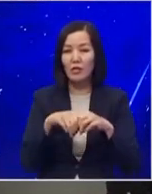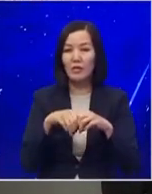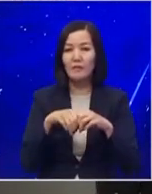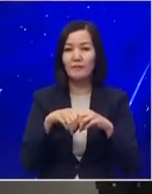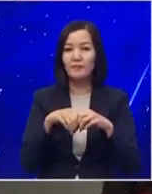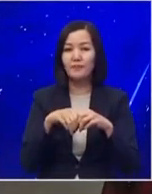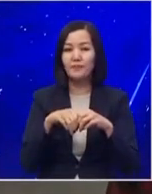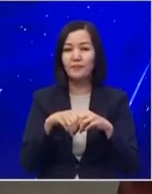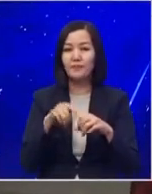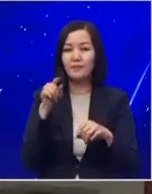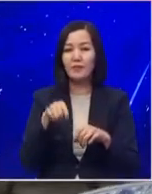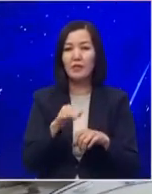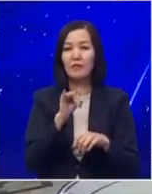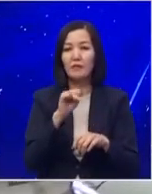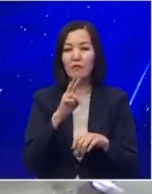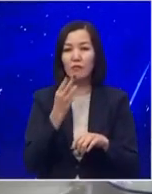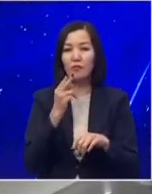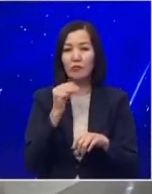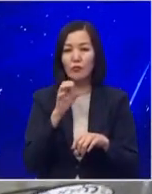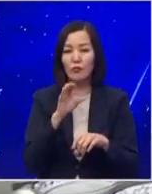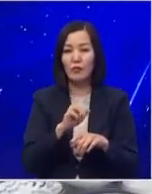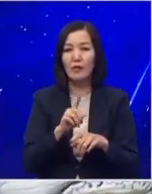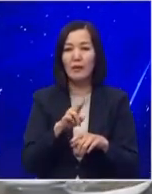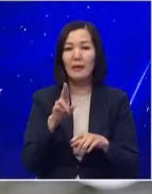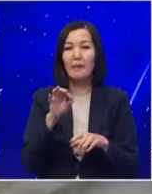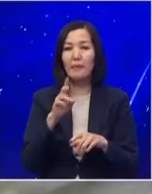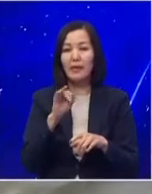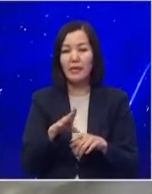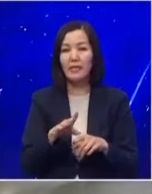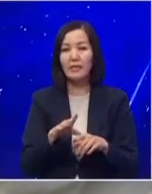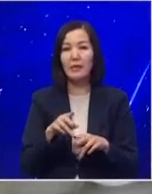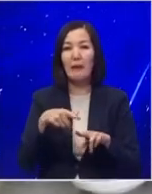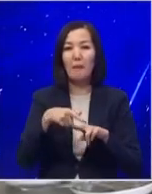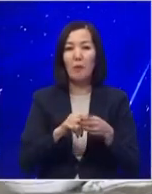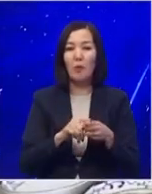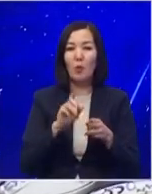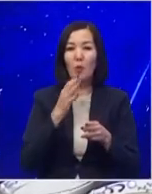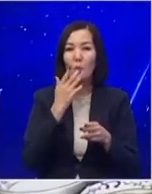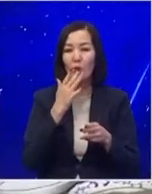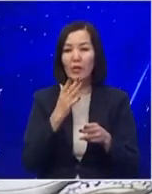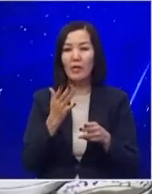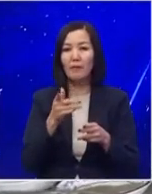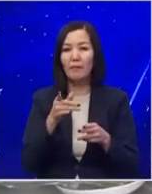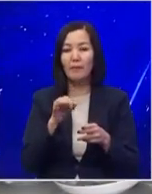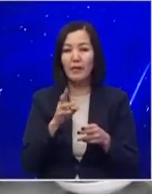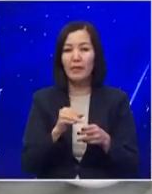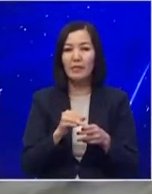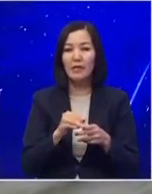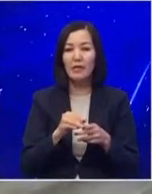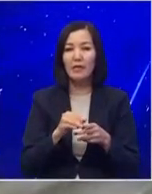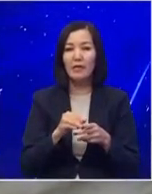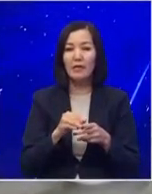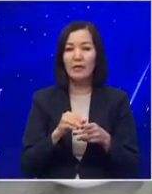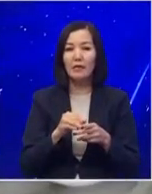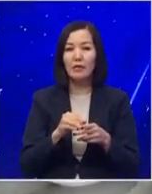здесь фунчоза перец по полу горки огурцы морковь конечно кинзы